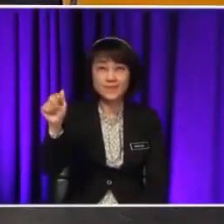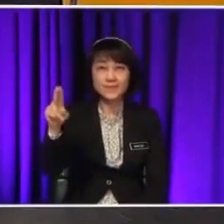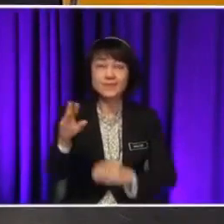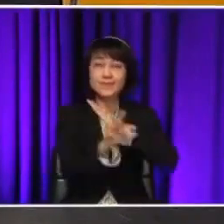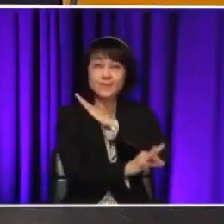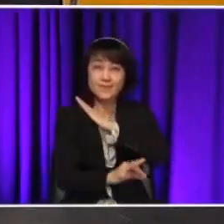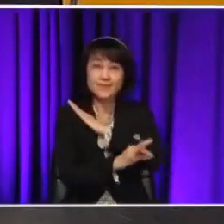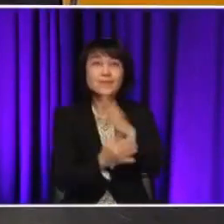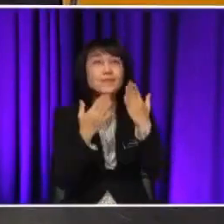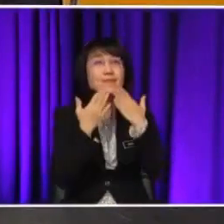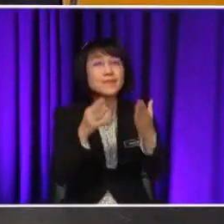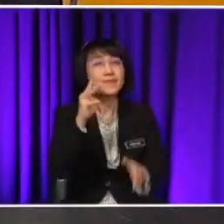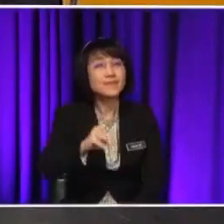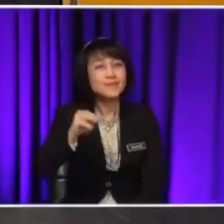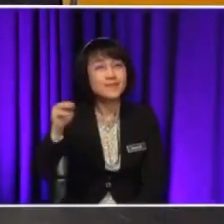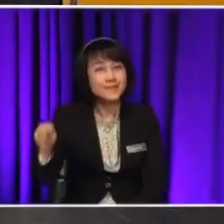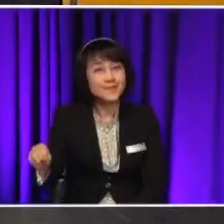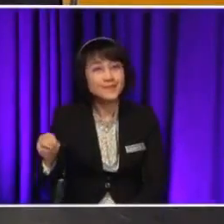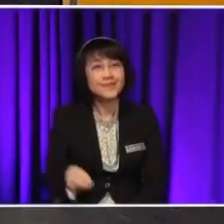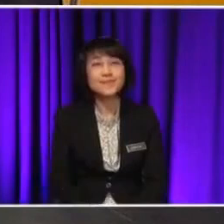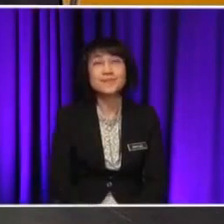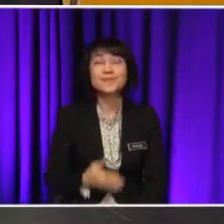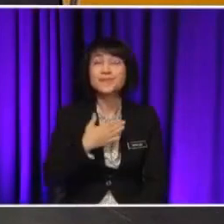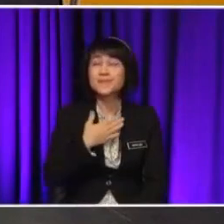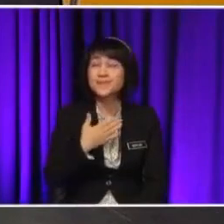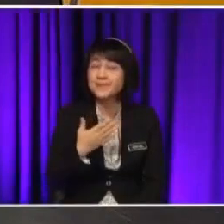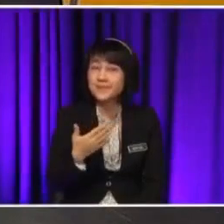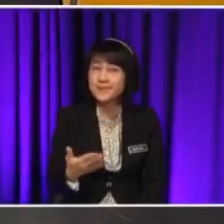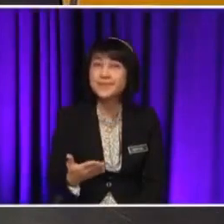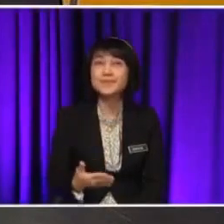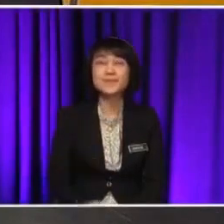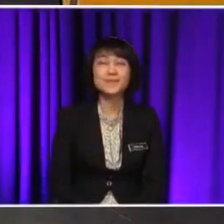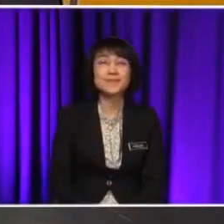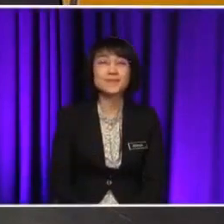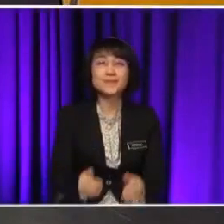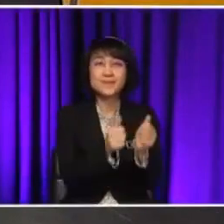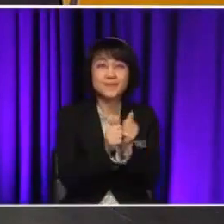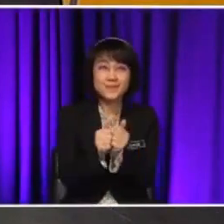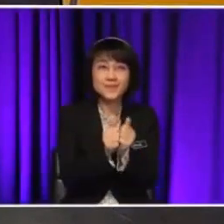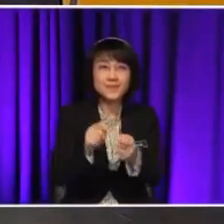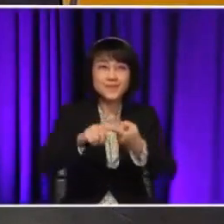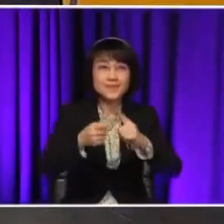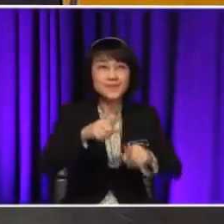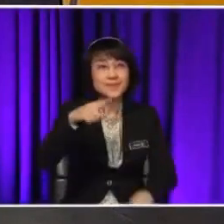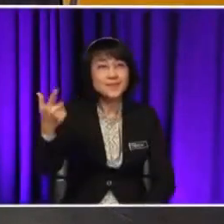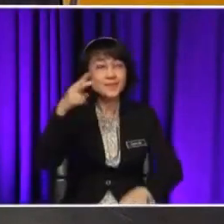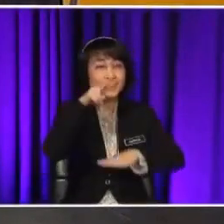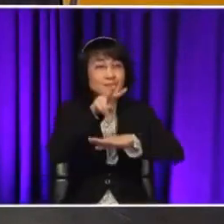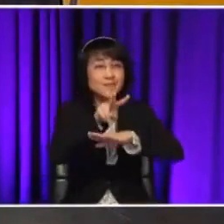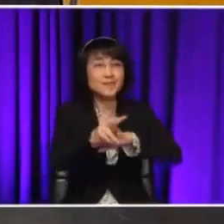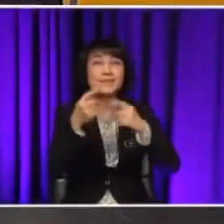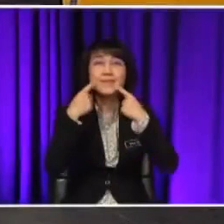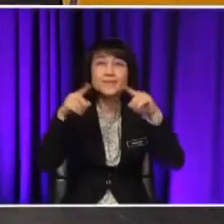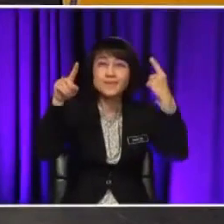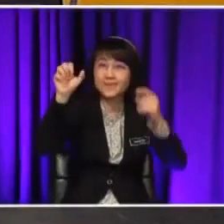adik-adik saya ni daripada SMK Rantau yang sudi meluangkan masa bersama-sama dengan kawan-kawan yang lain yang menonton sukses SPM